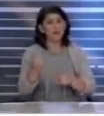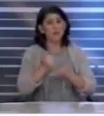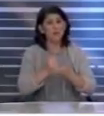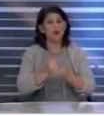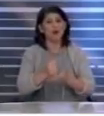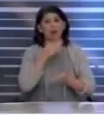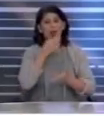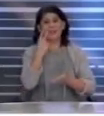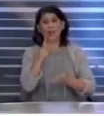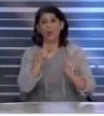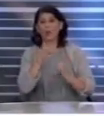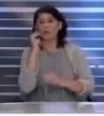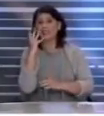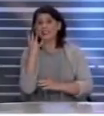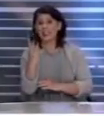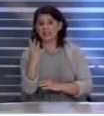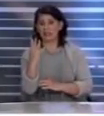για